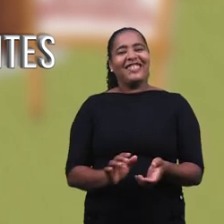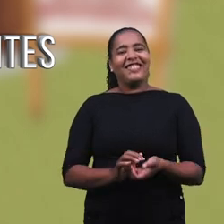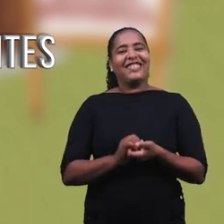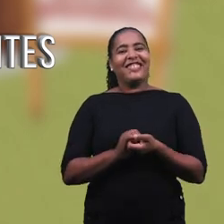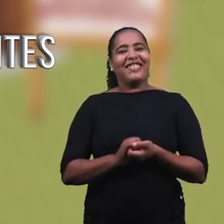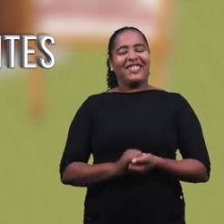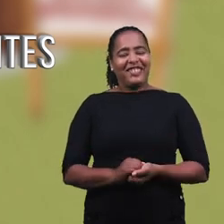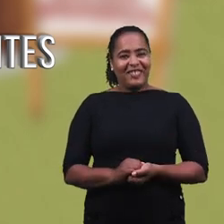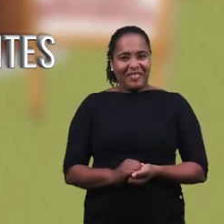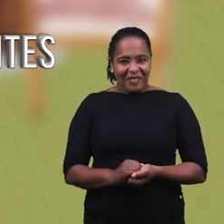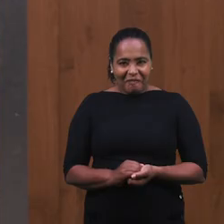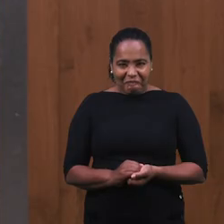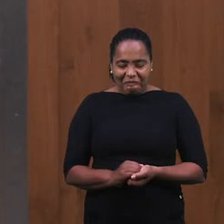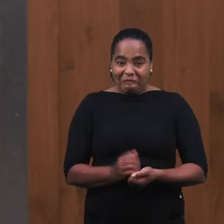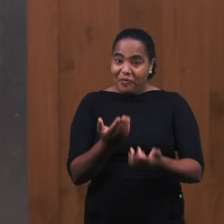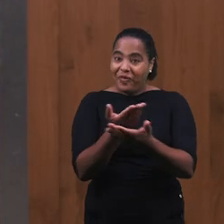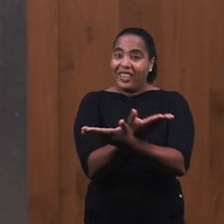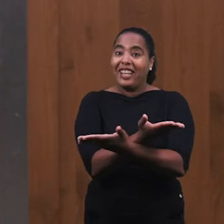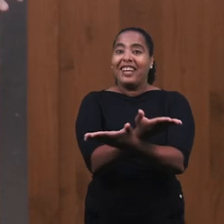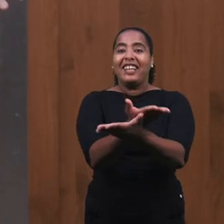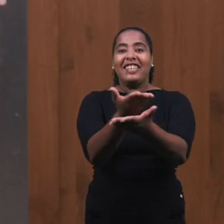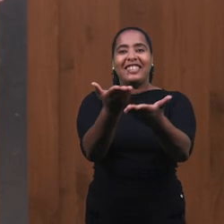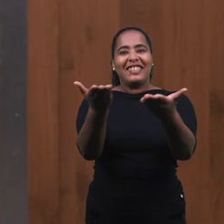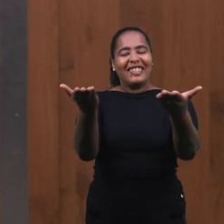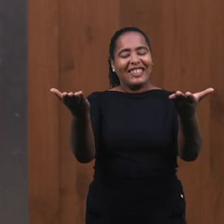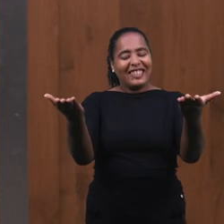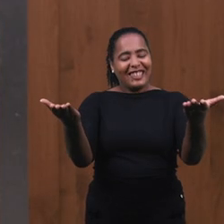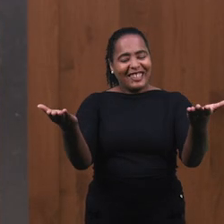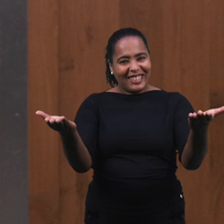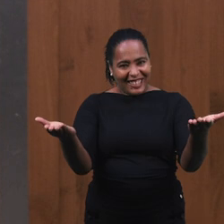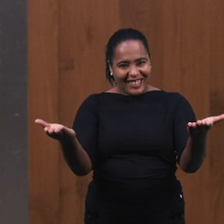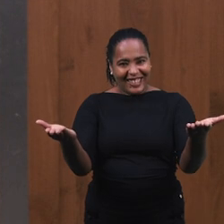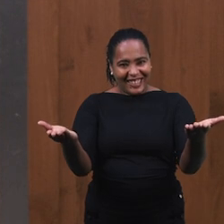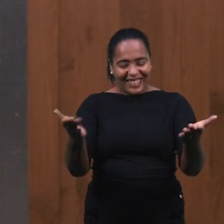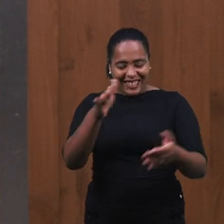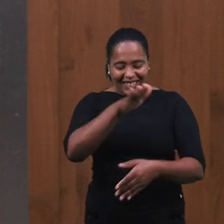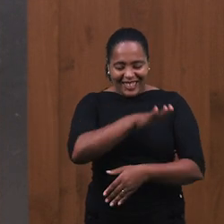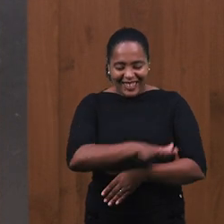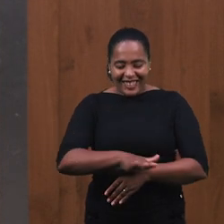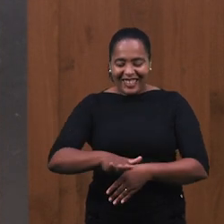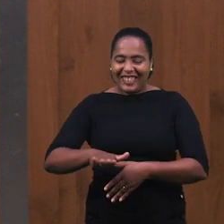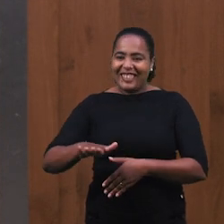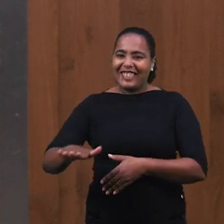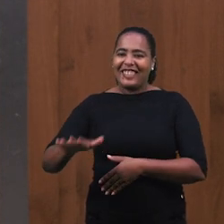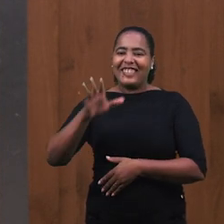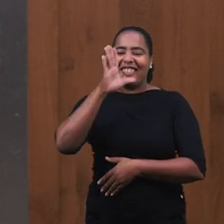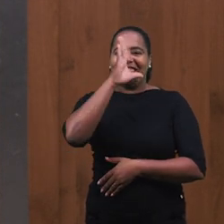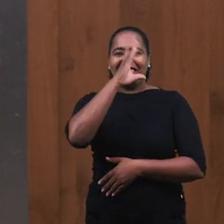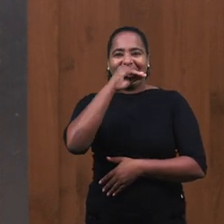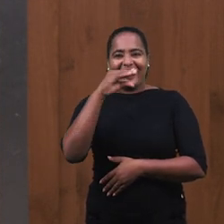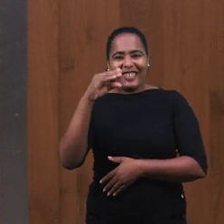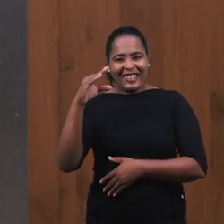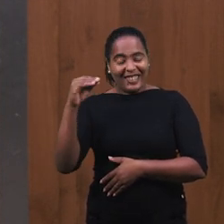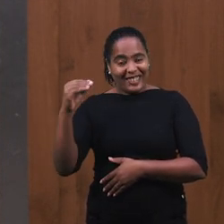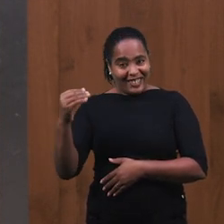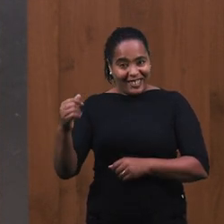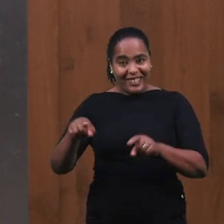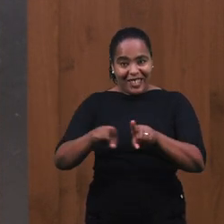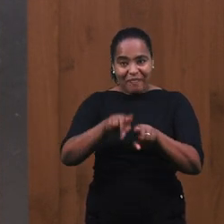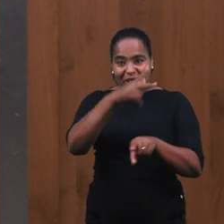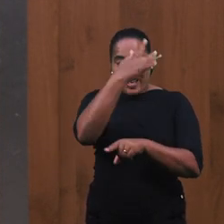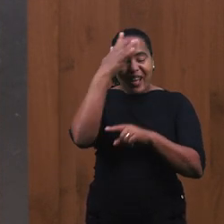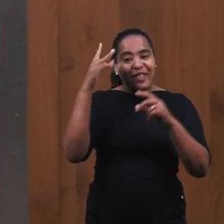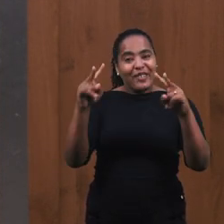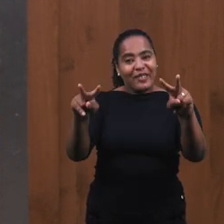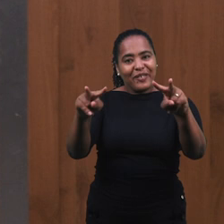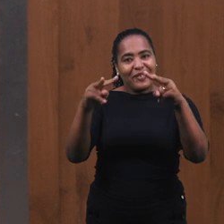Nous saluons à tous les enfants, aux adolescents et ceux qui nous assistent dans la